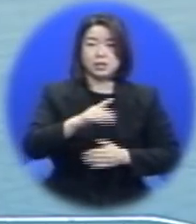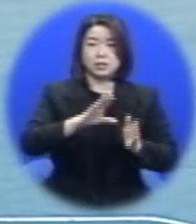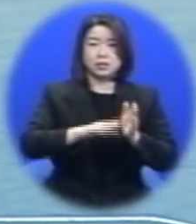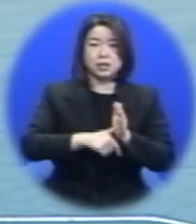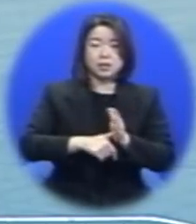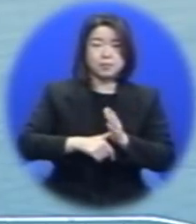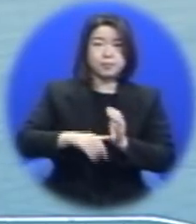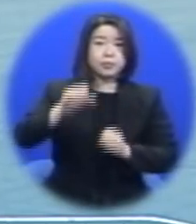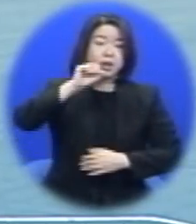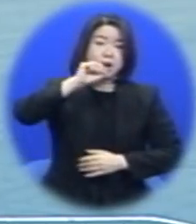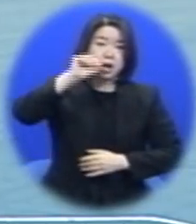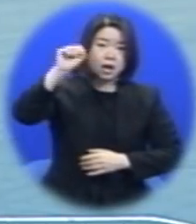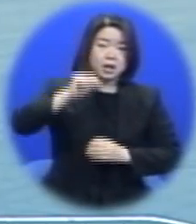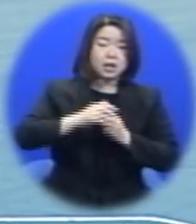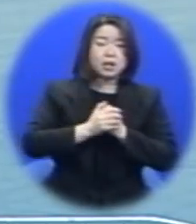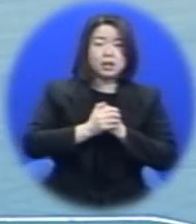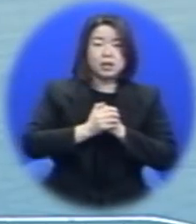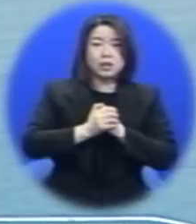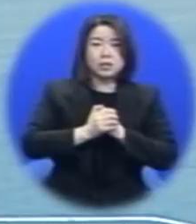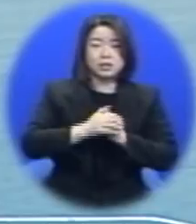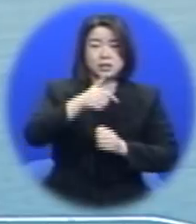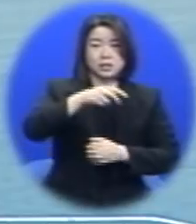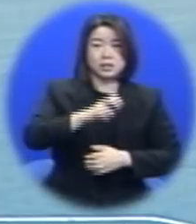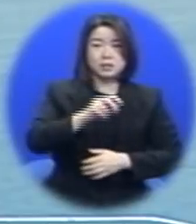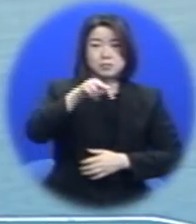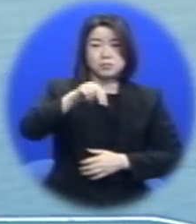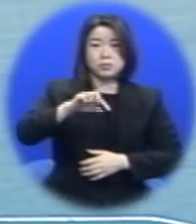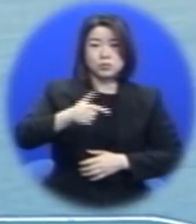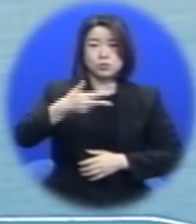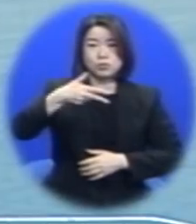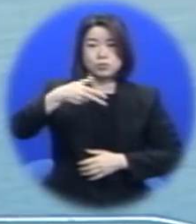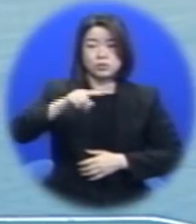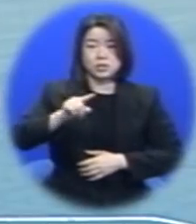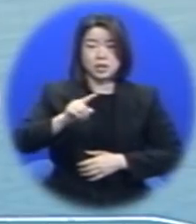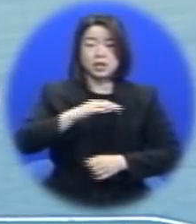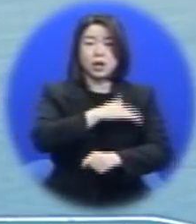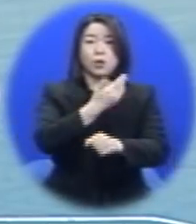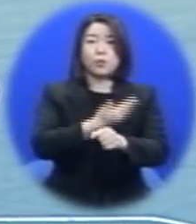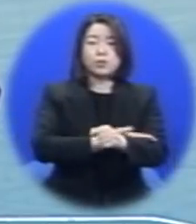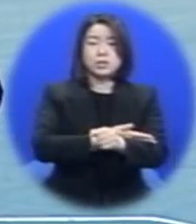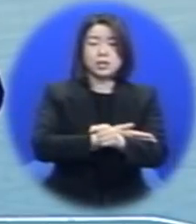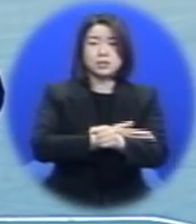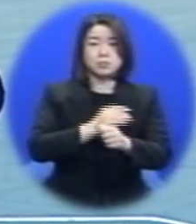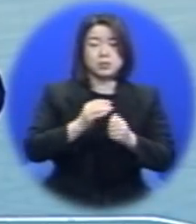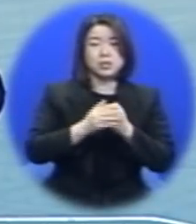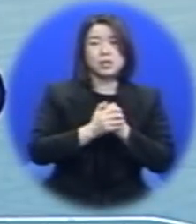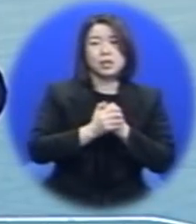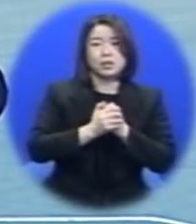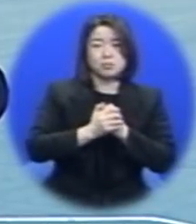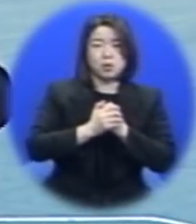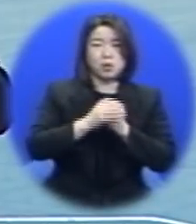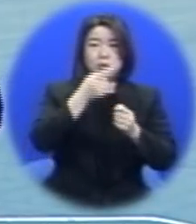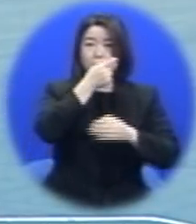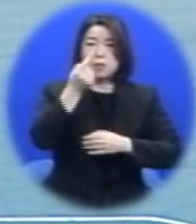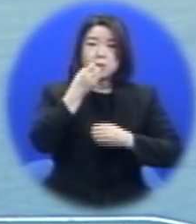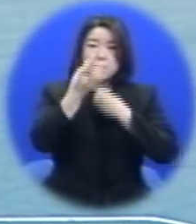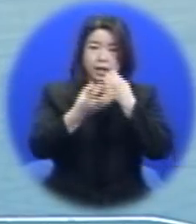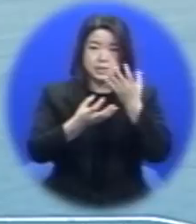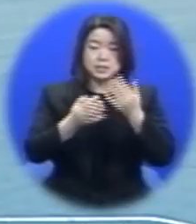갈래교회 김순자 권사님이 간증을 하셨습니다. 당신이 어떻게 전도자가 되었는지를